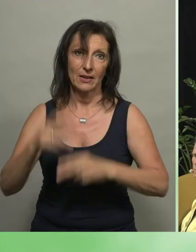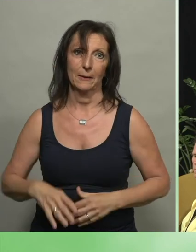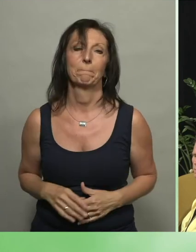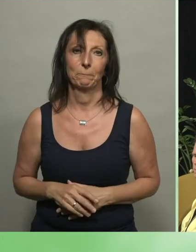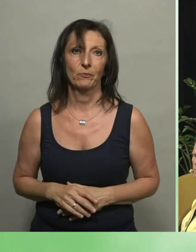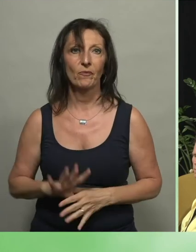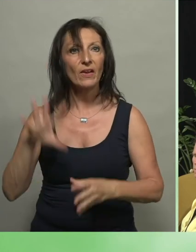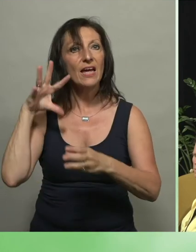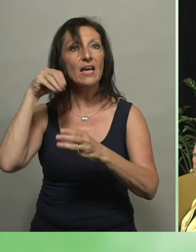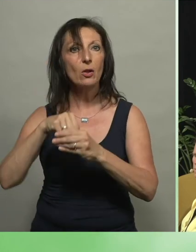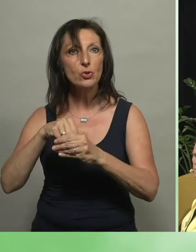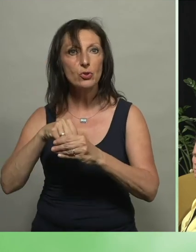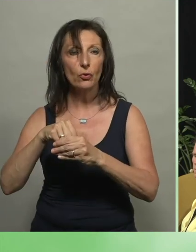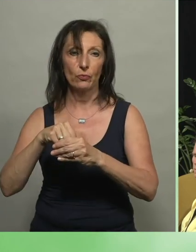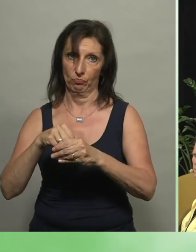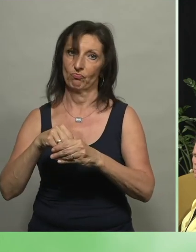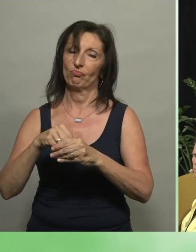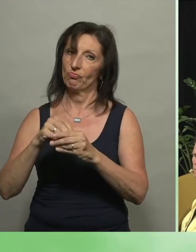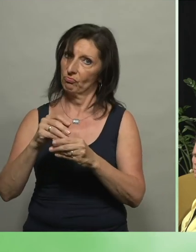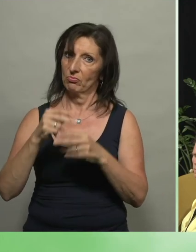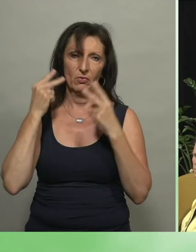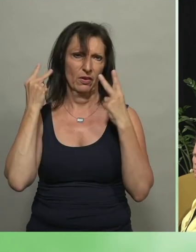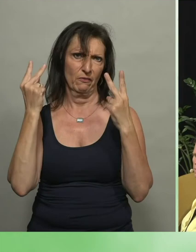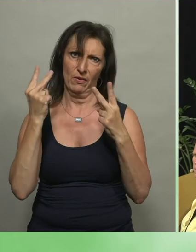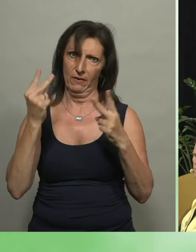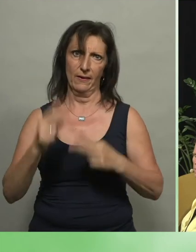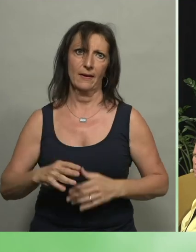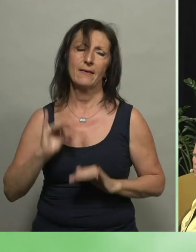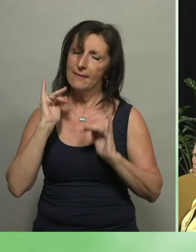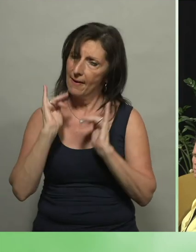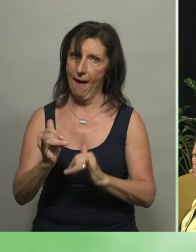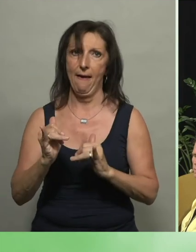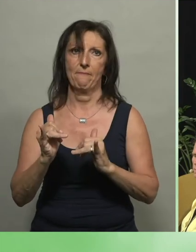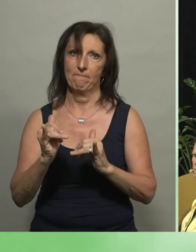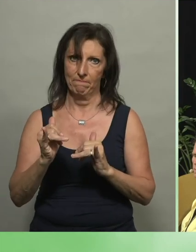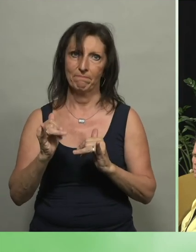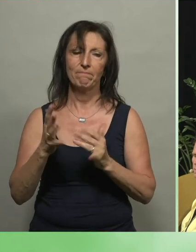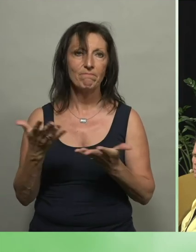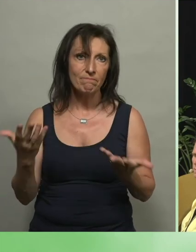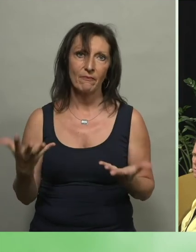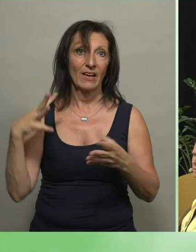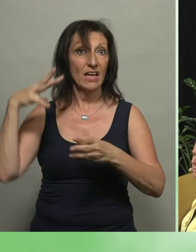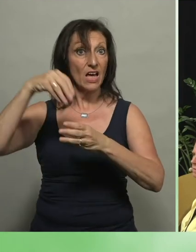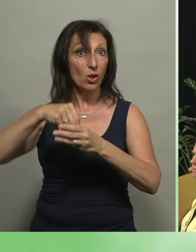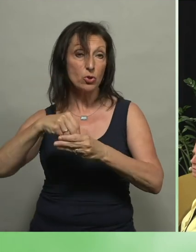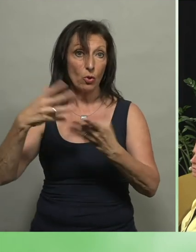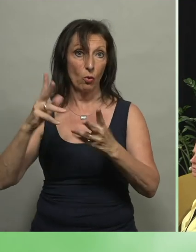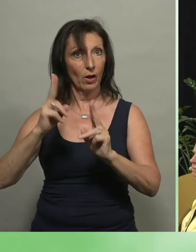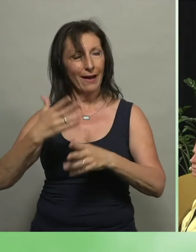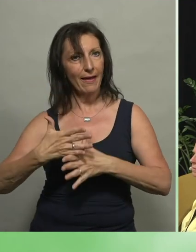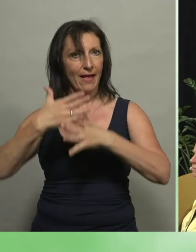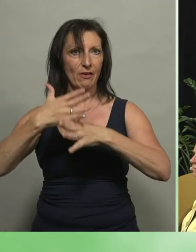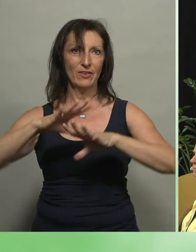Inklusion wird dabei eine große Rolle spielen. Er kann oder sie kann als Innovationsschub